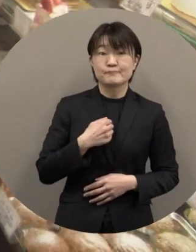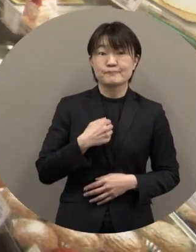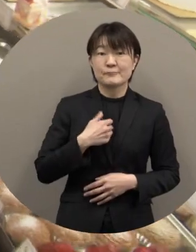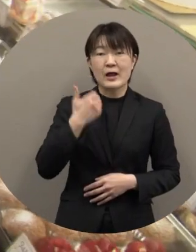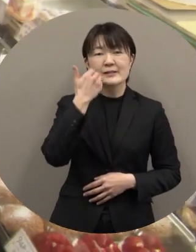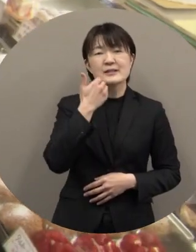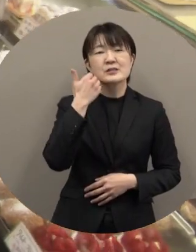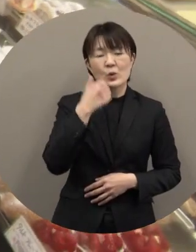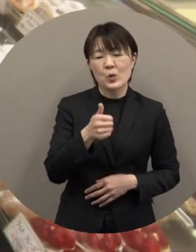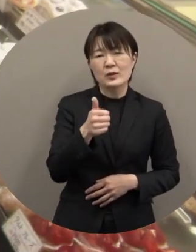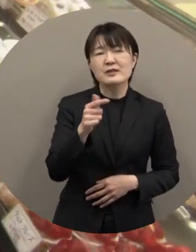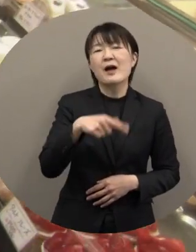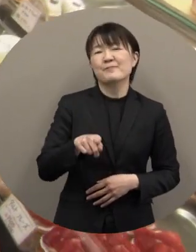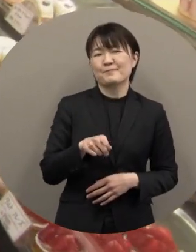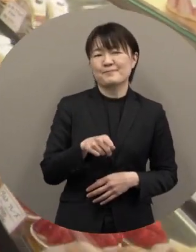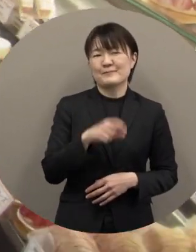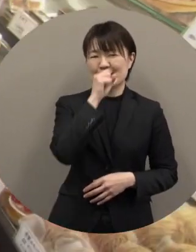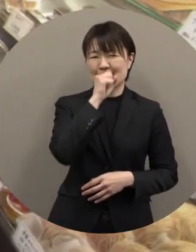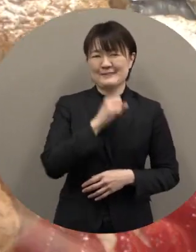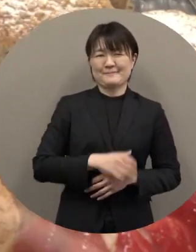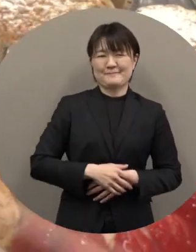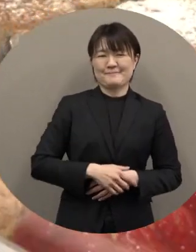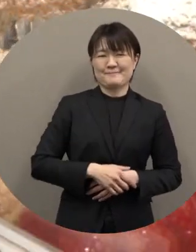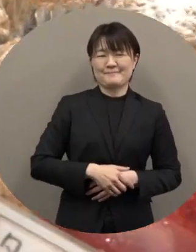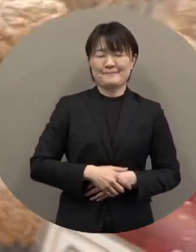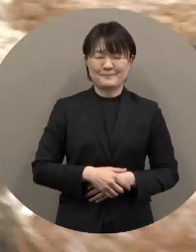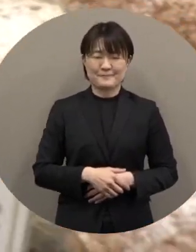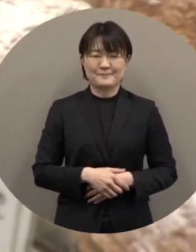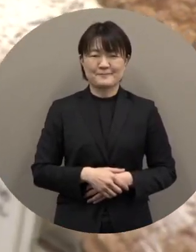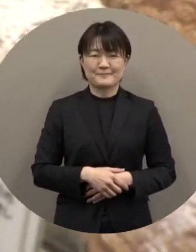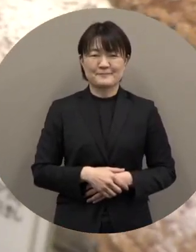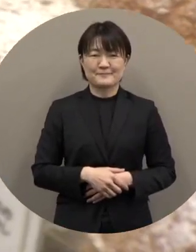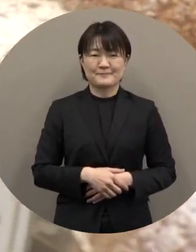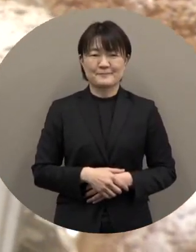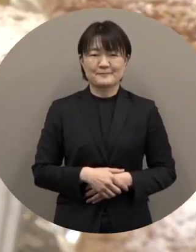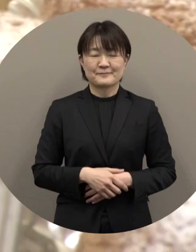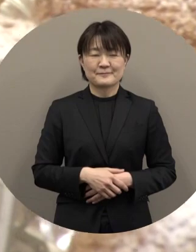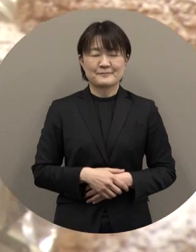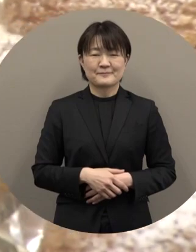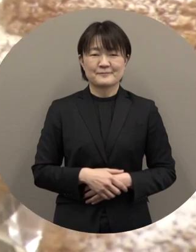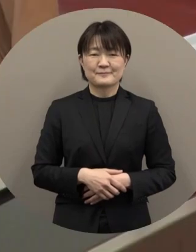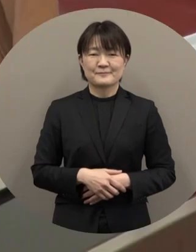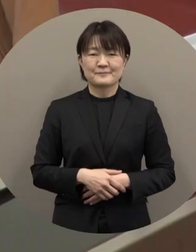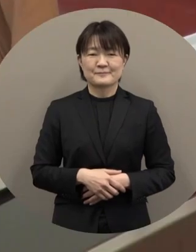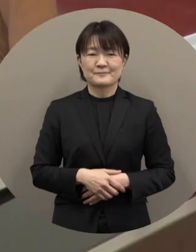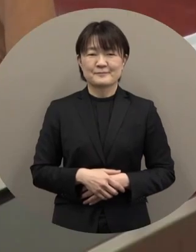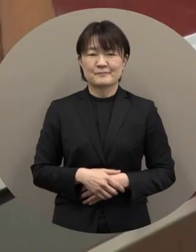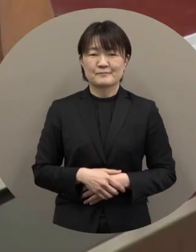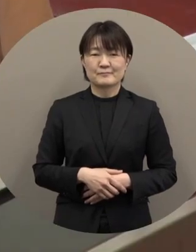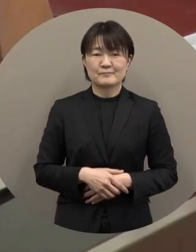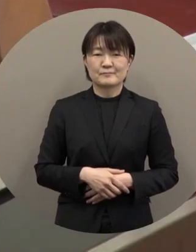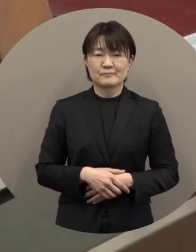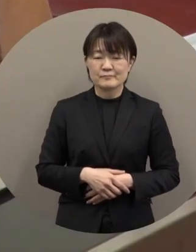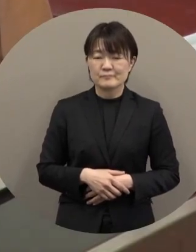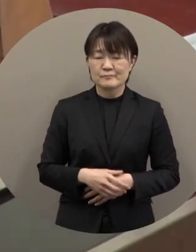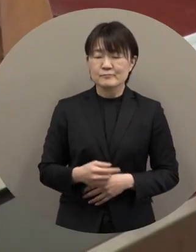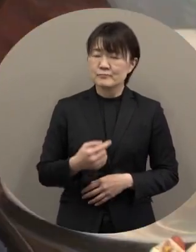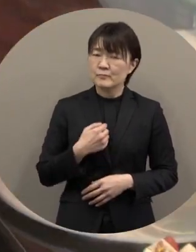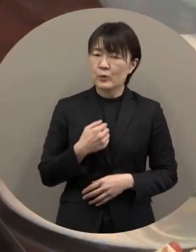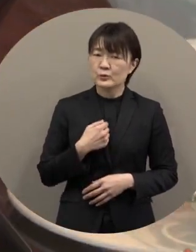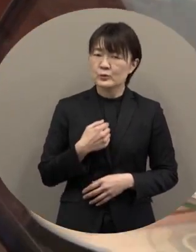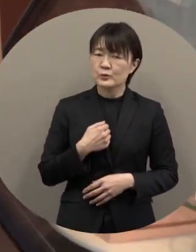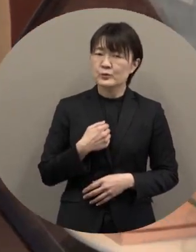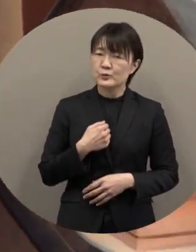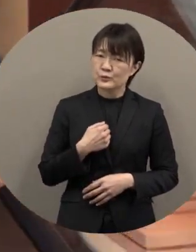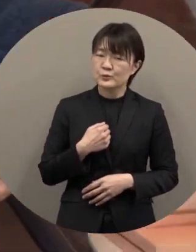は紅玉のタタンタタン足やんなくていいんだ。 紅玉のタタン、お前紅玉のタタン、 うん、紅玉のタタン